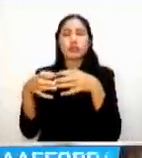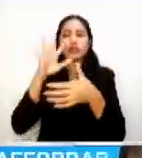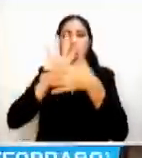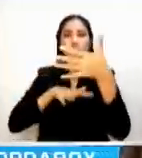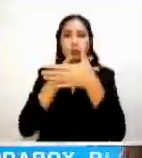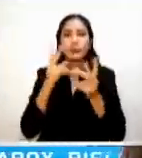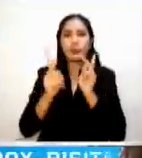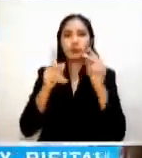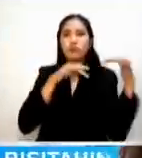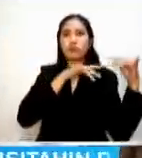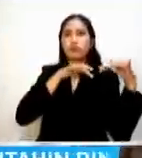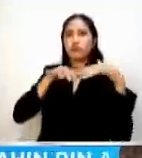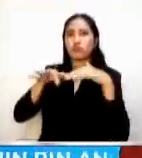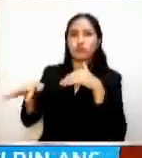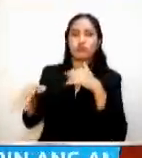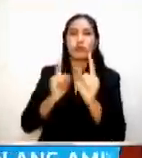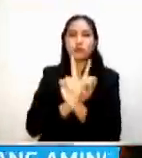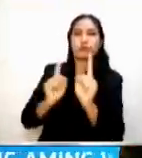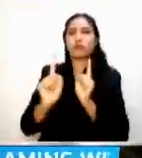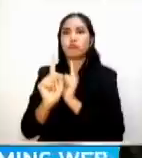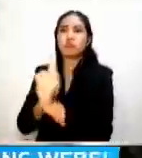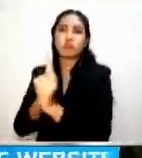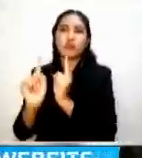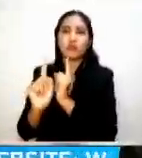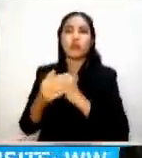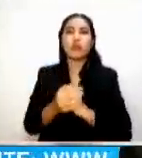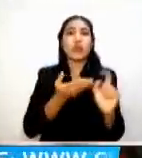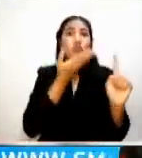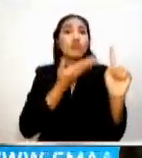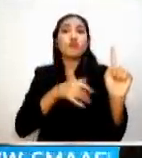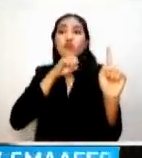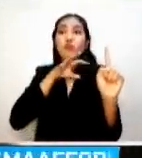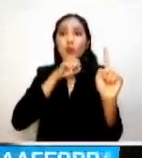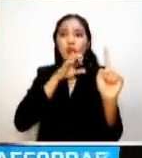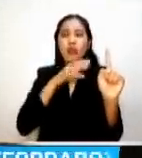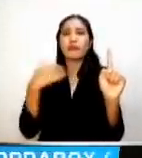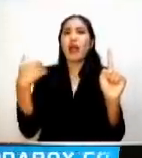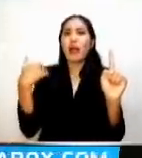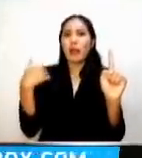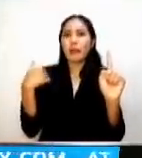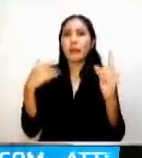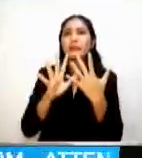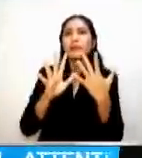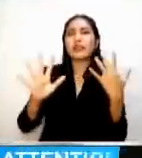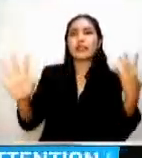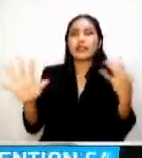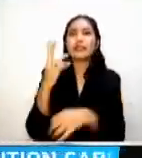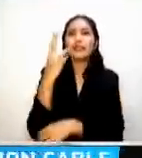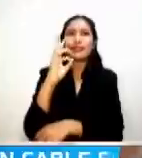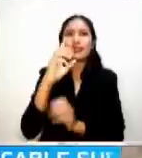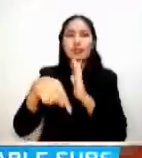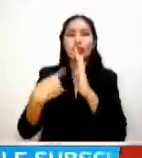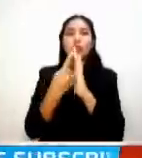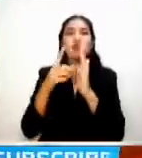sa cut-off na 2,000 beneficiaryo. Si Nanay Esperanza nakapila na ng 16 na oras bago niya na lamang wala pala sa